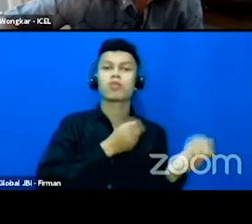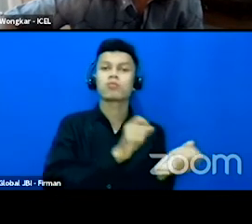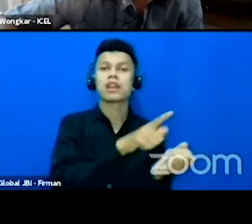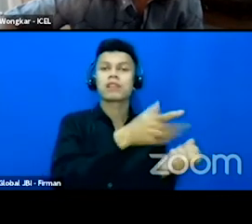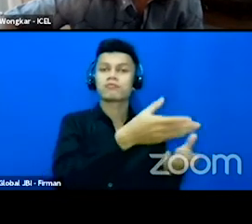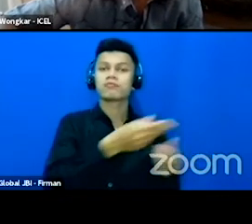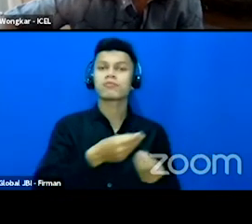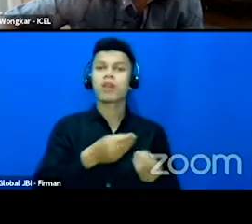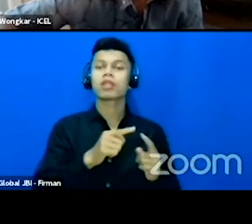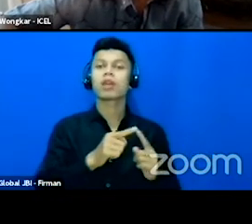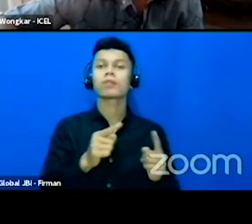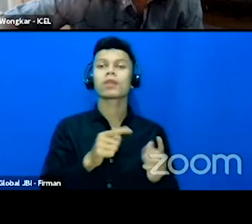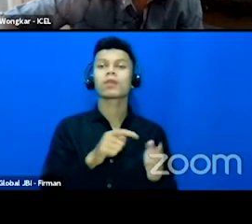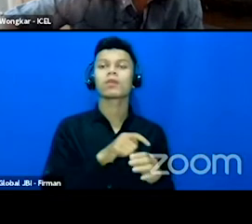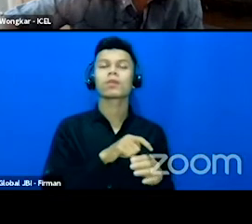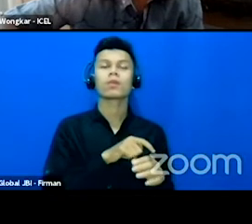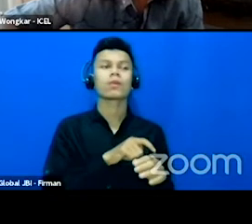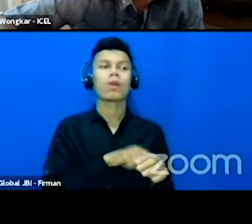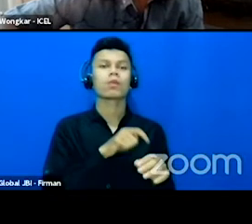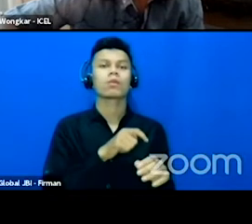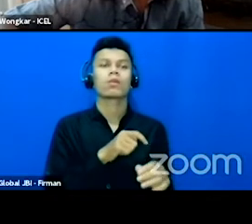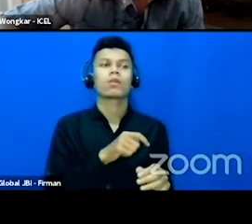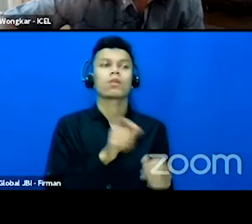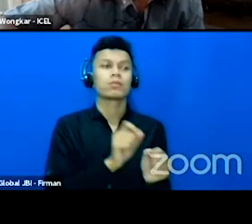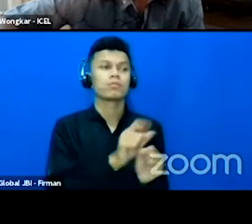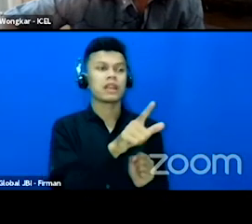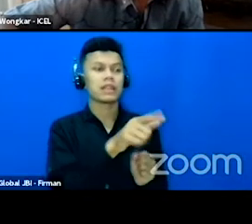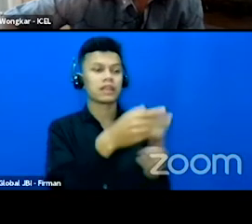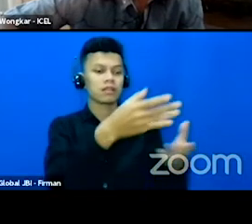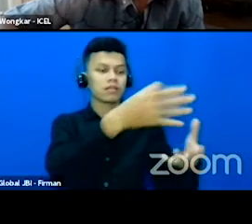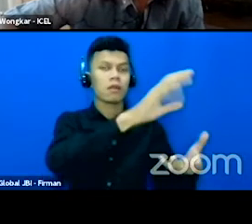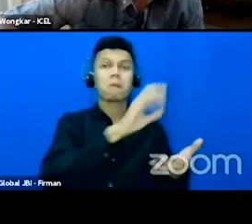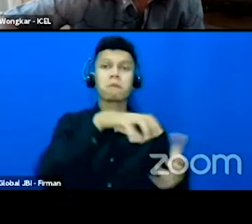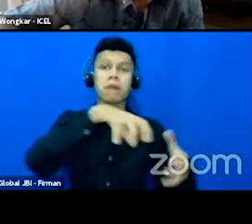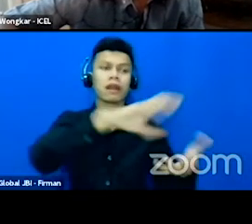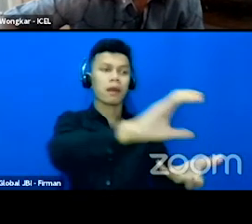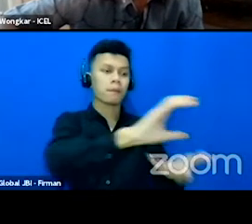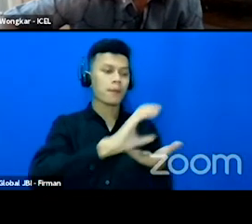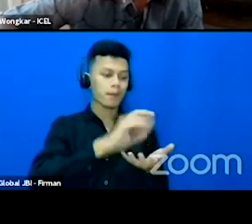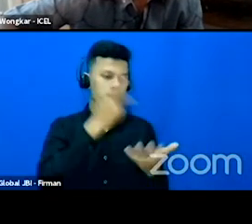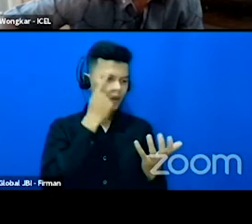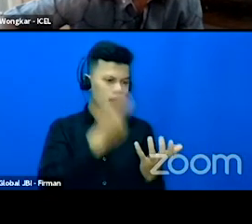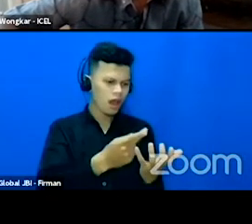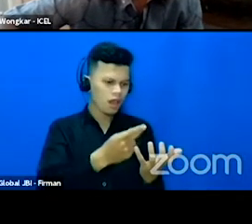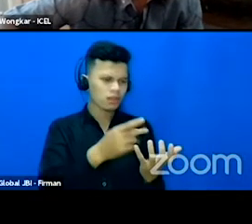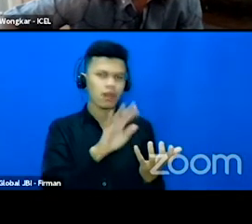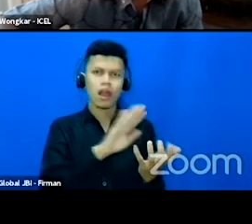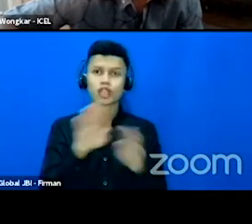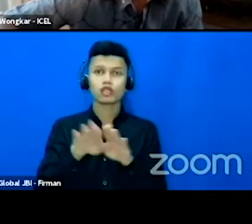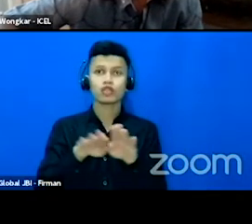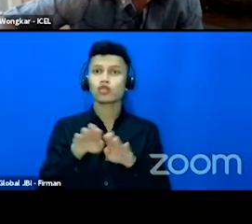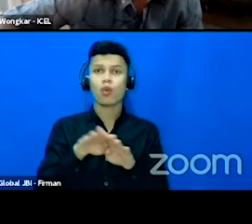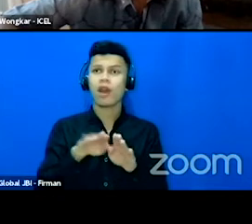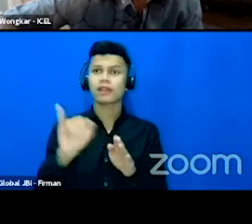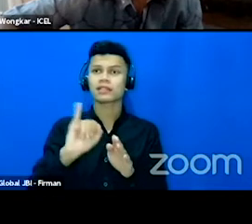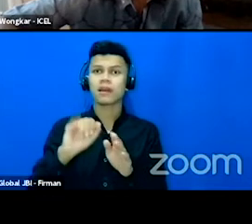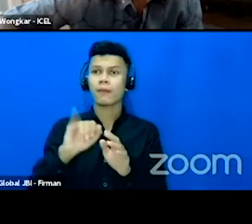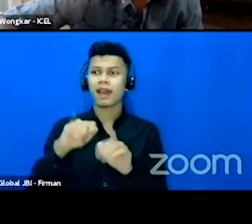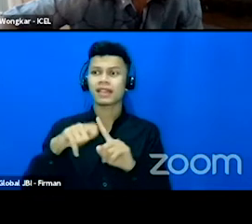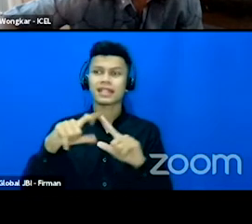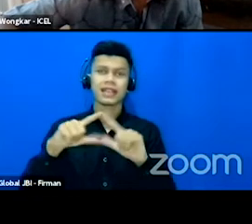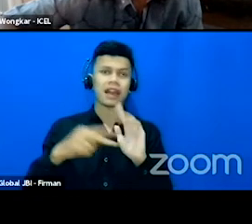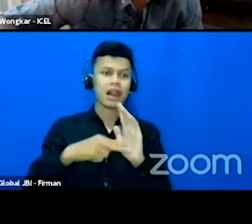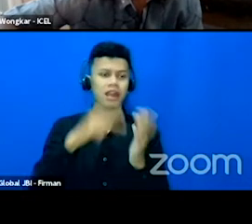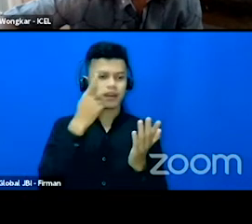tetapi ketika yang dibeli tidak sesuai dengan barangnya dengan gambarnya dengan size-nya dan sebagainya